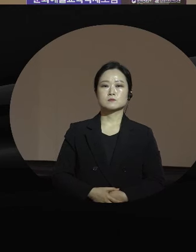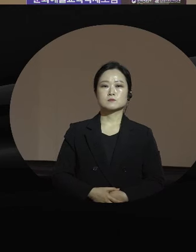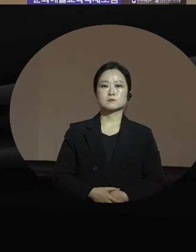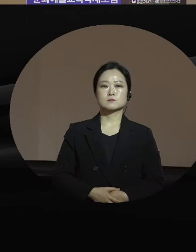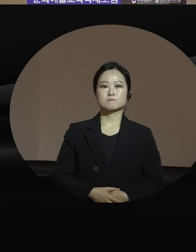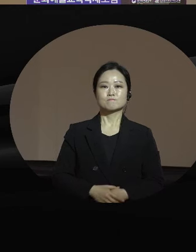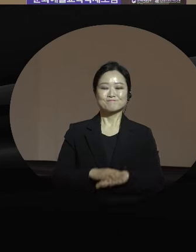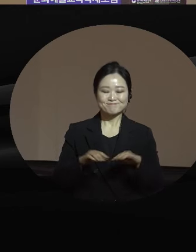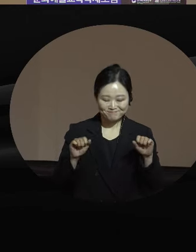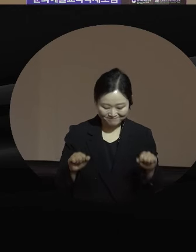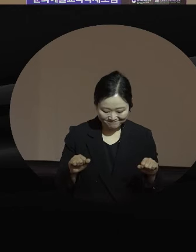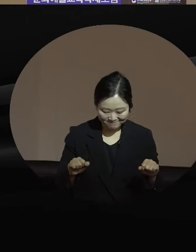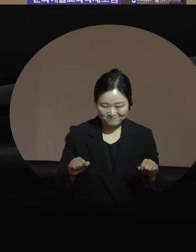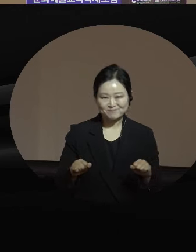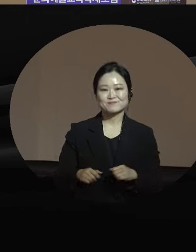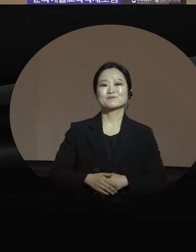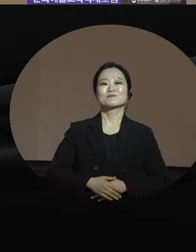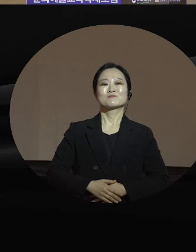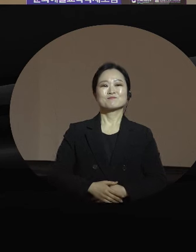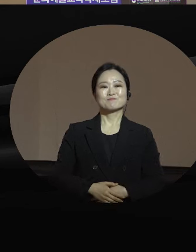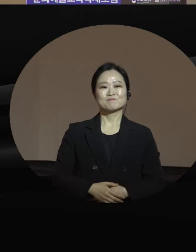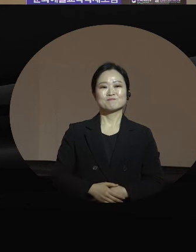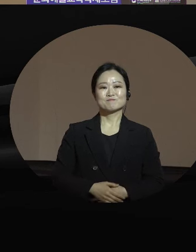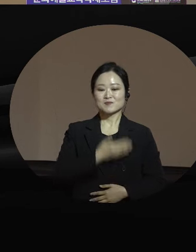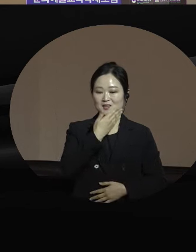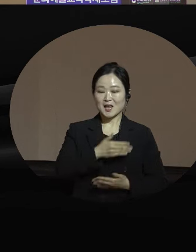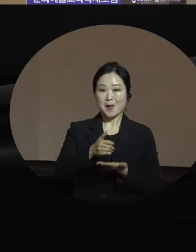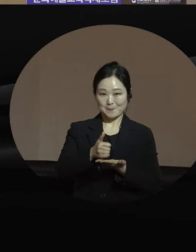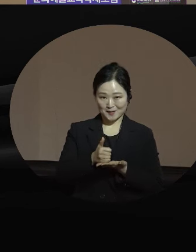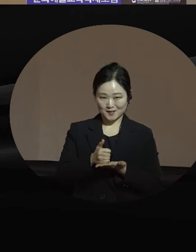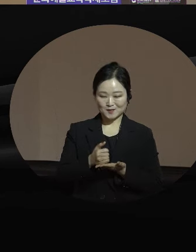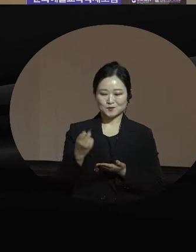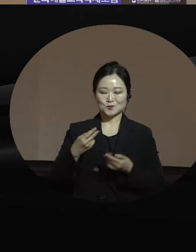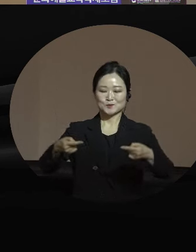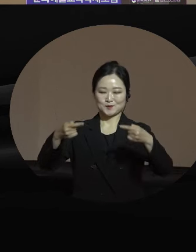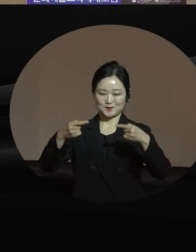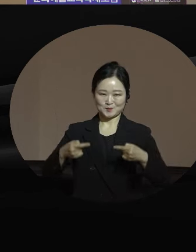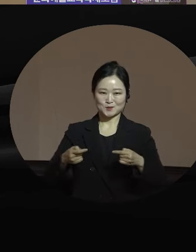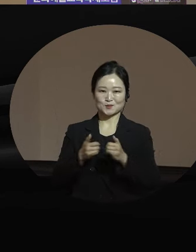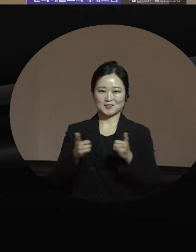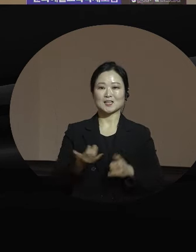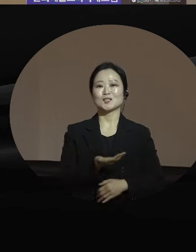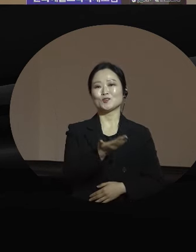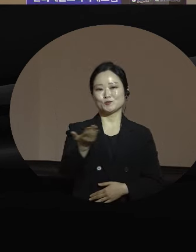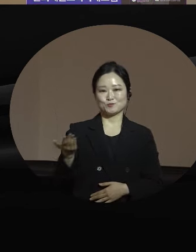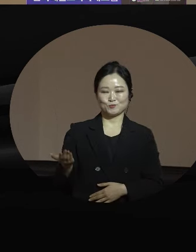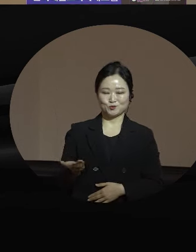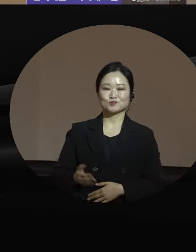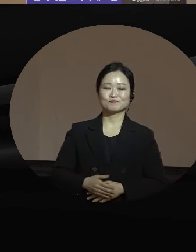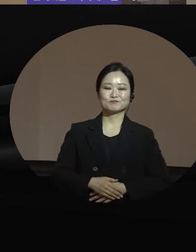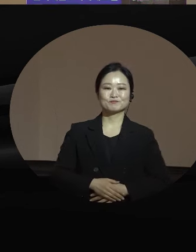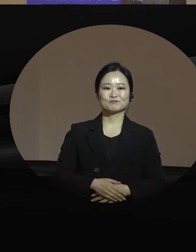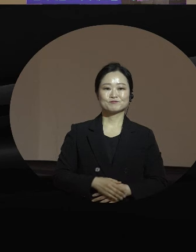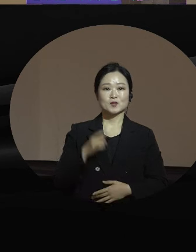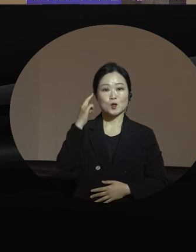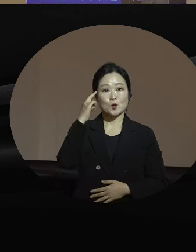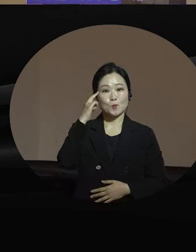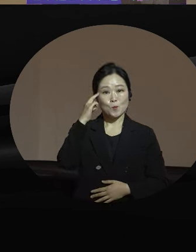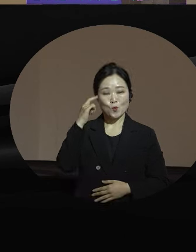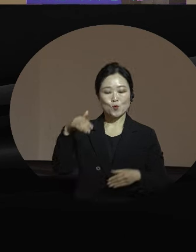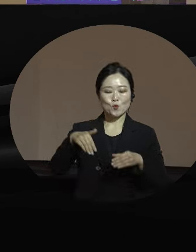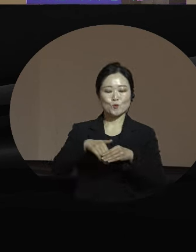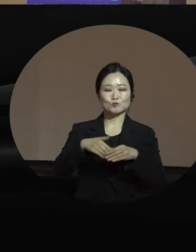굿 아프터눈, distinguished guests, ladies and gentlemen. On behalf of the Ministry of Culture Mongolia,